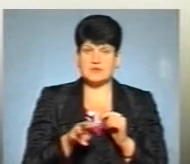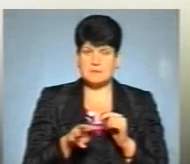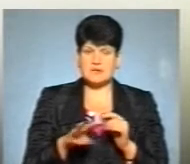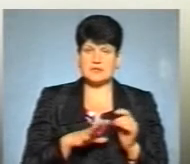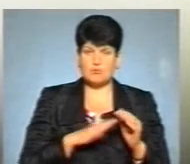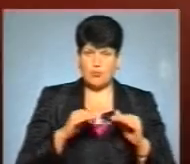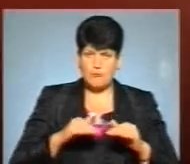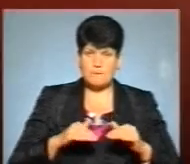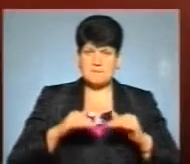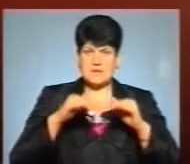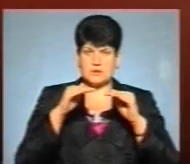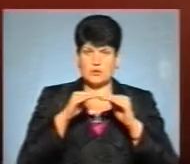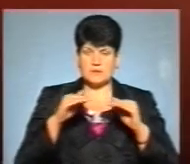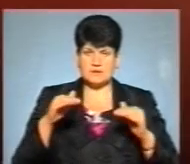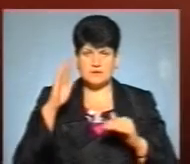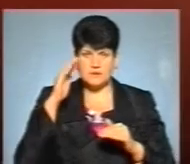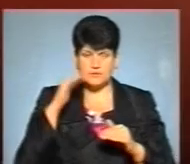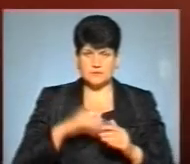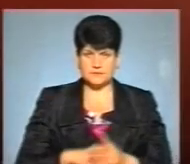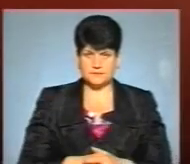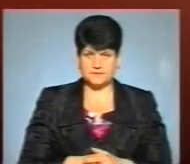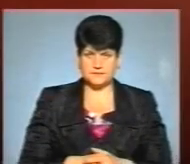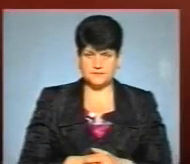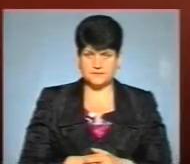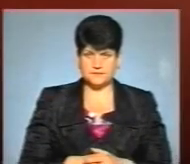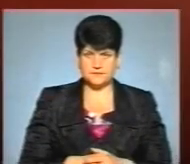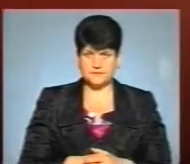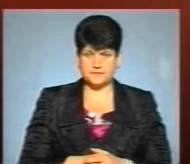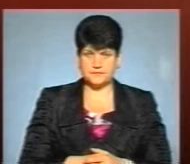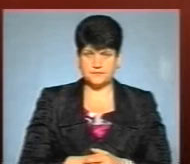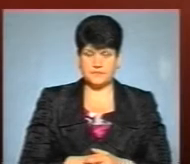води порівняно з спокійним Дністром.